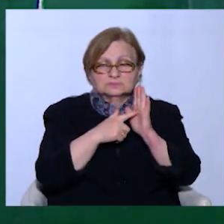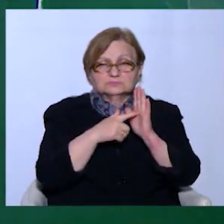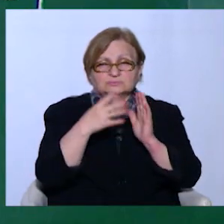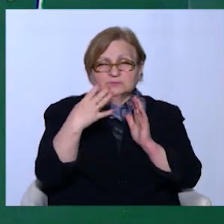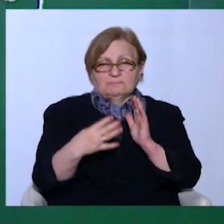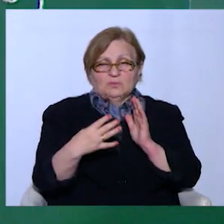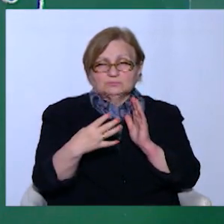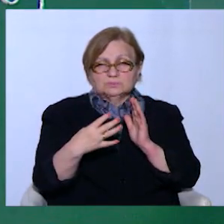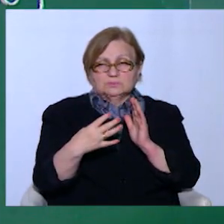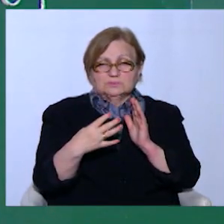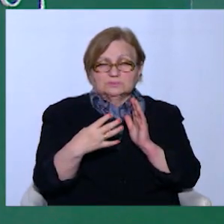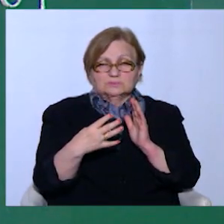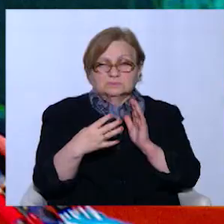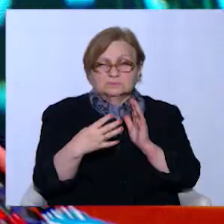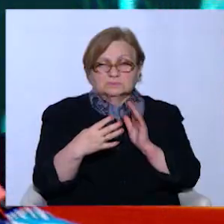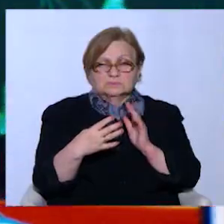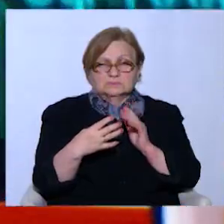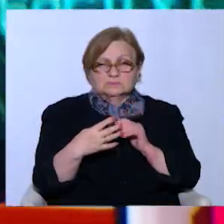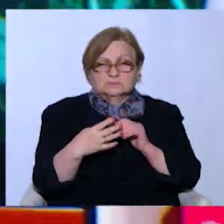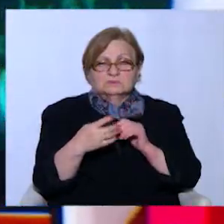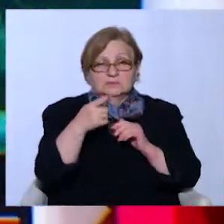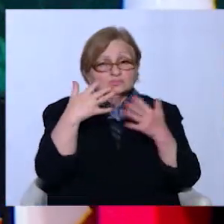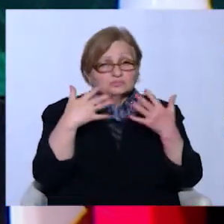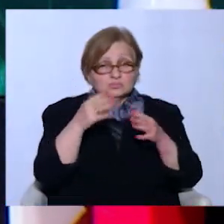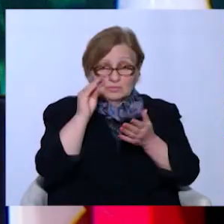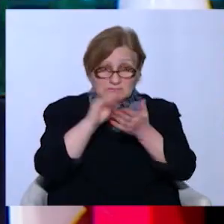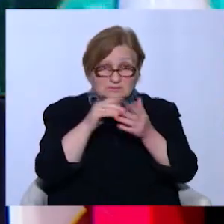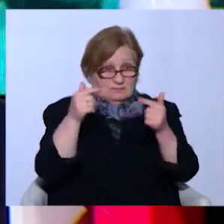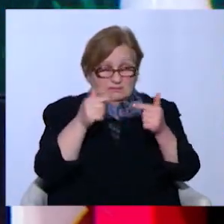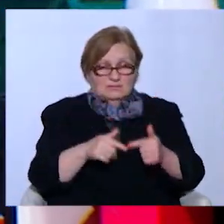27/4. ნუ აქ უკვე სამკულას დაიმსახურებთ.